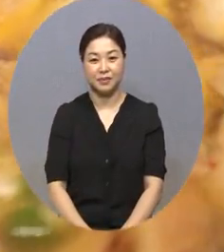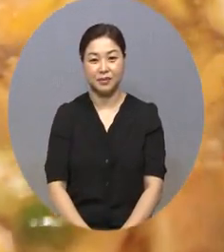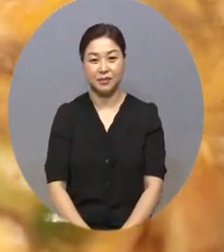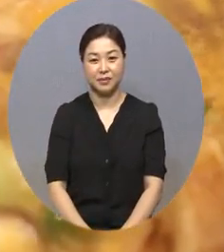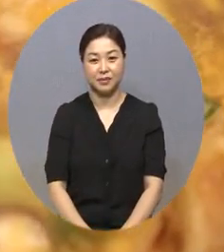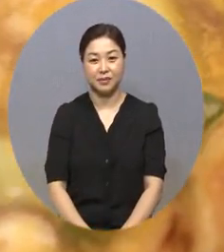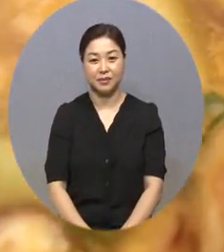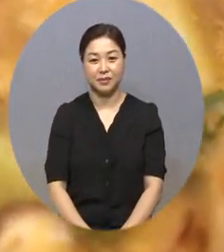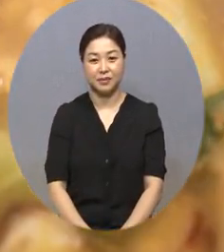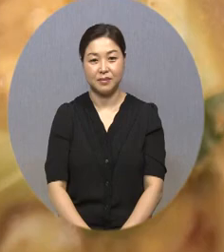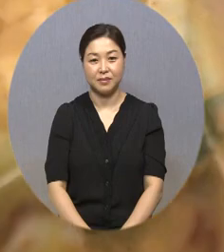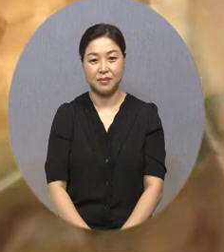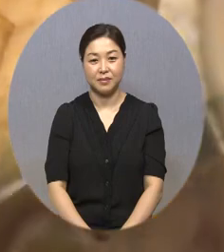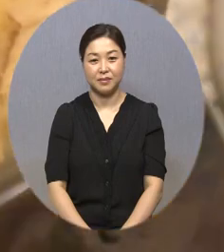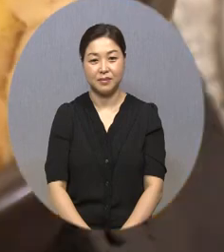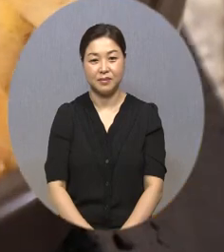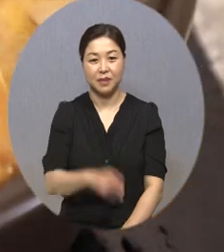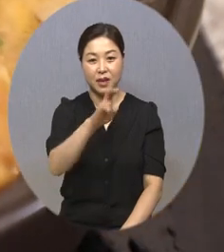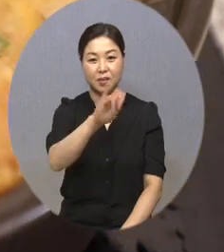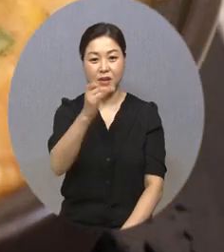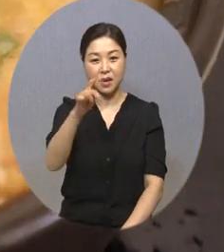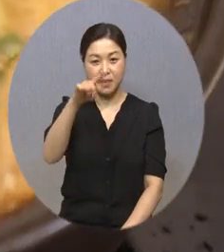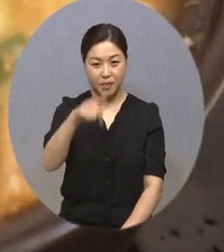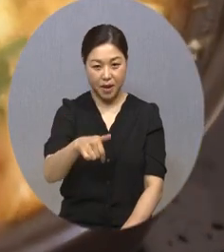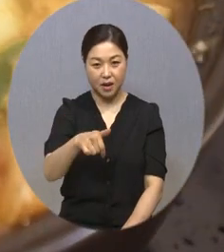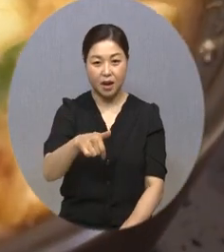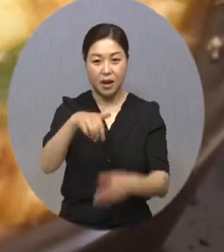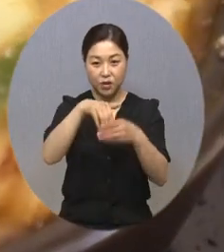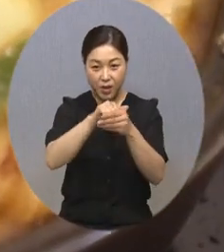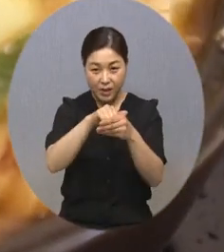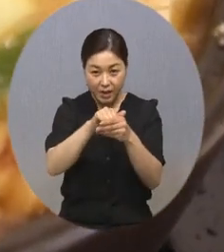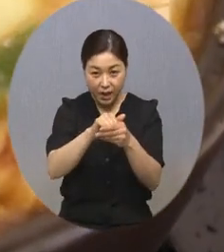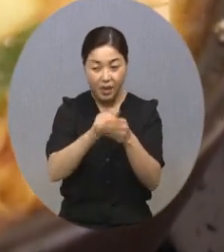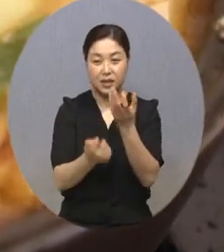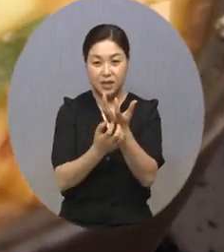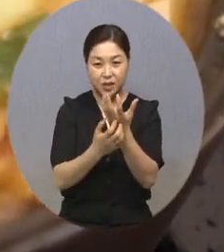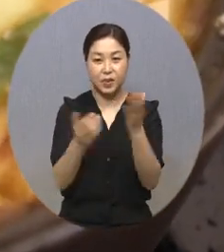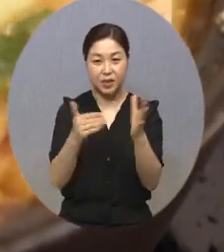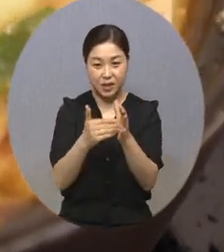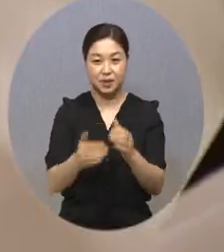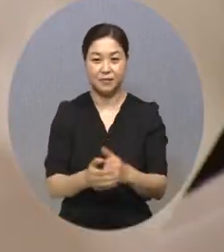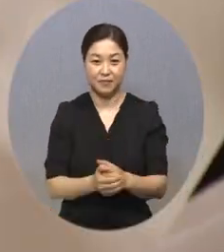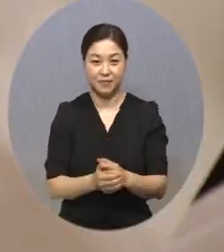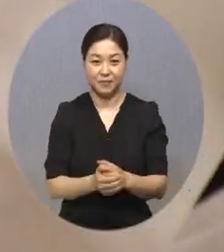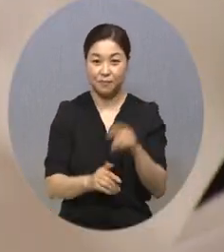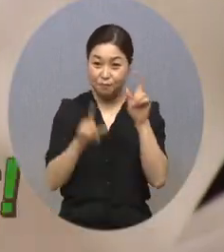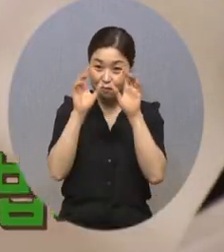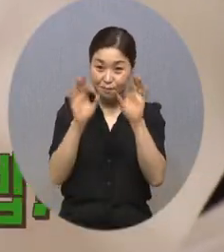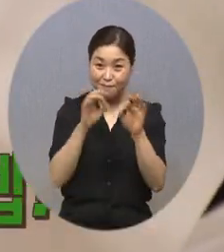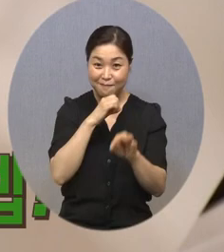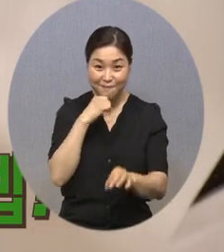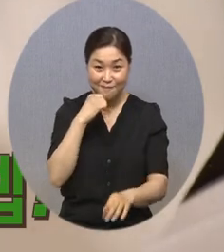아 예 매장소개 볼 수 없습니다 빠지겠죠